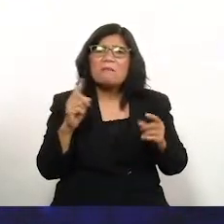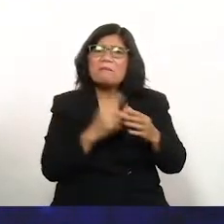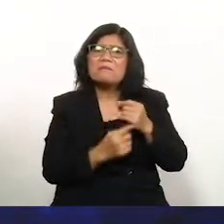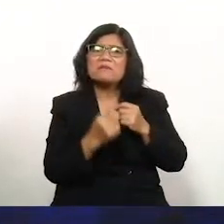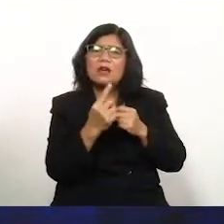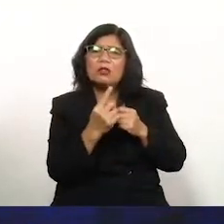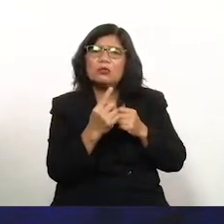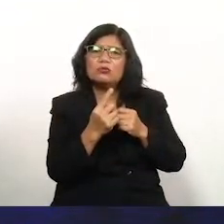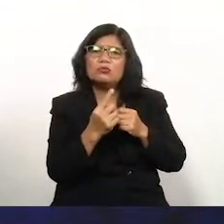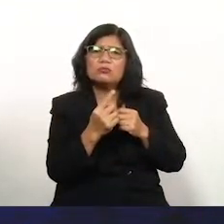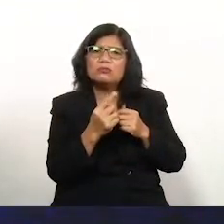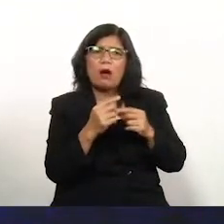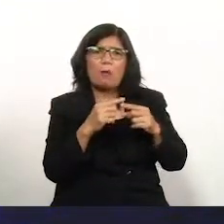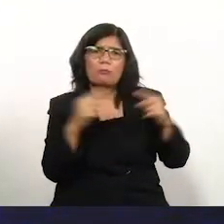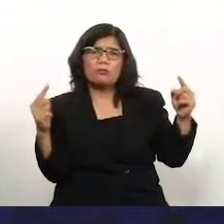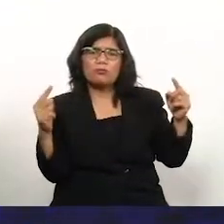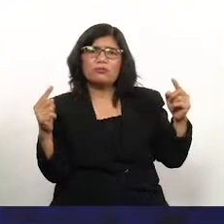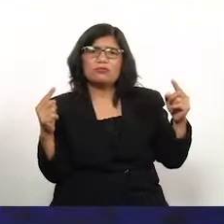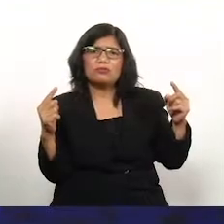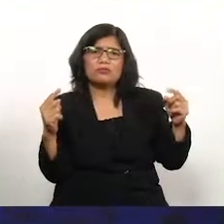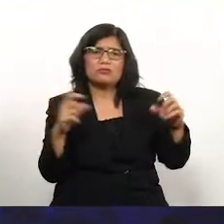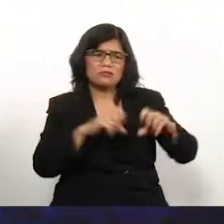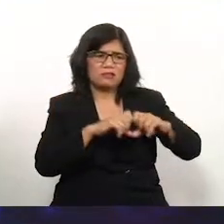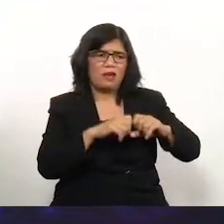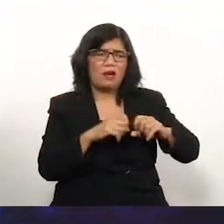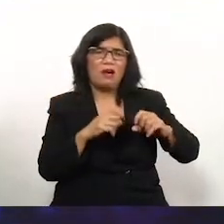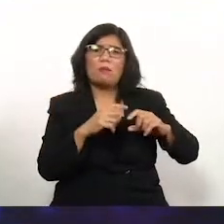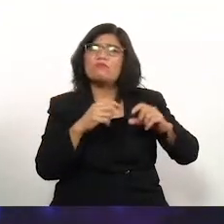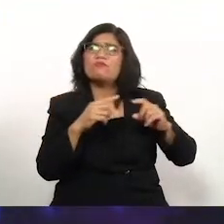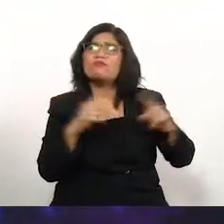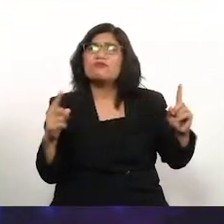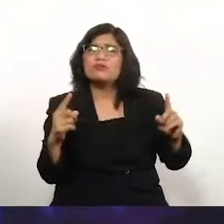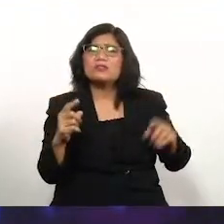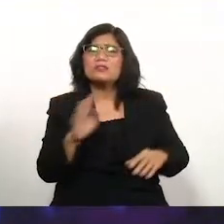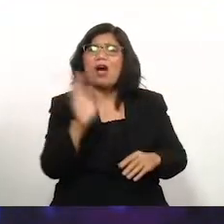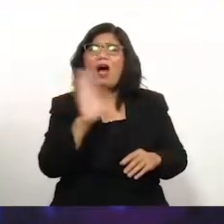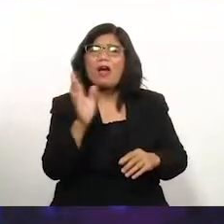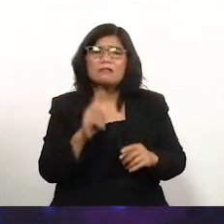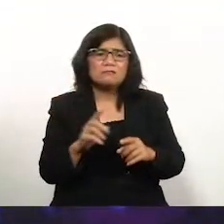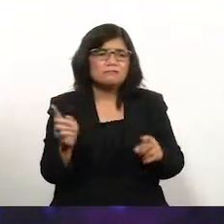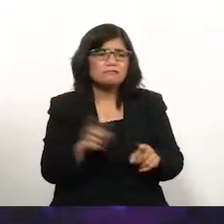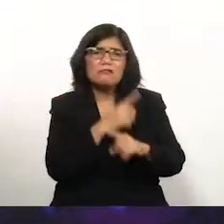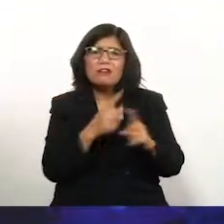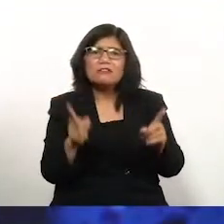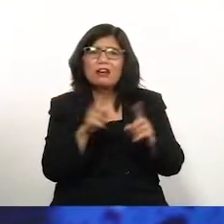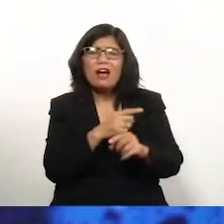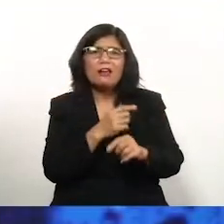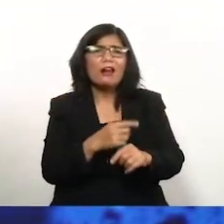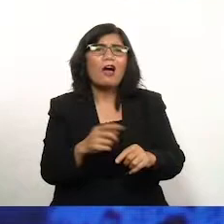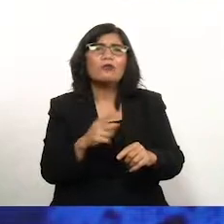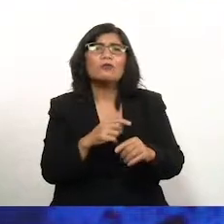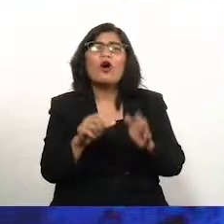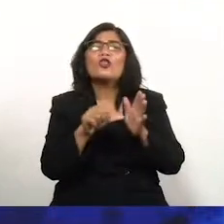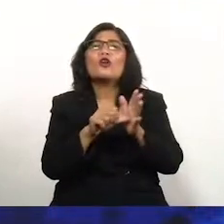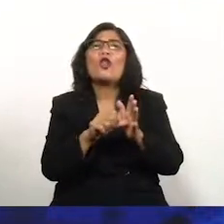kata putus sampai disini kisah kita Jangan Hai jangan kemudian nyanyiin lagu Hai Tolong